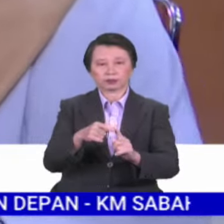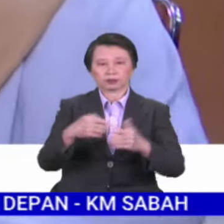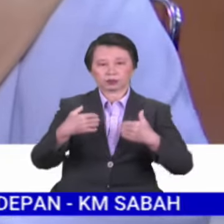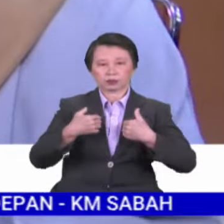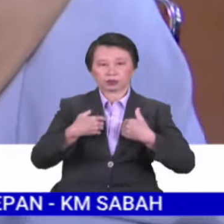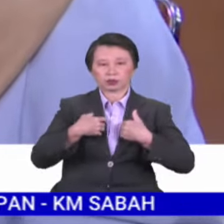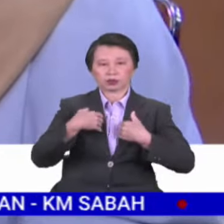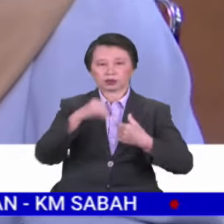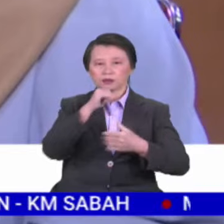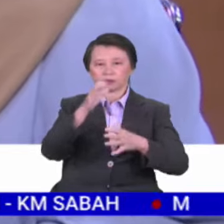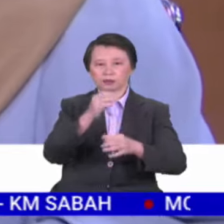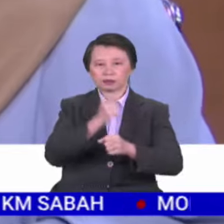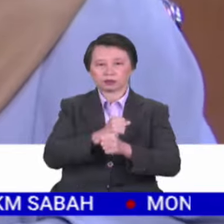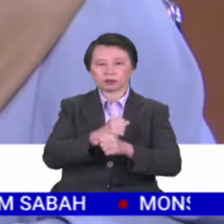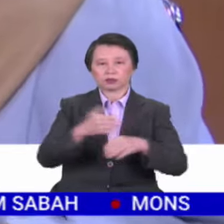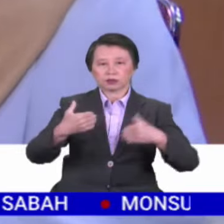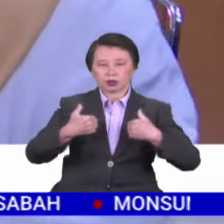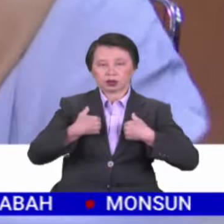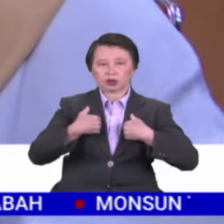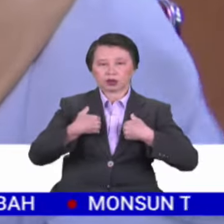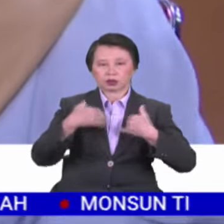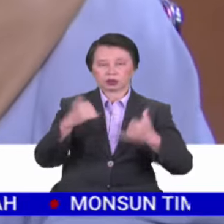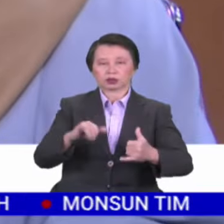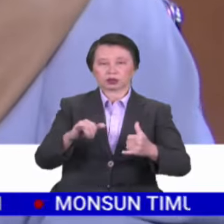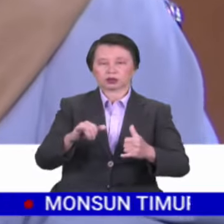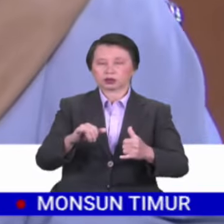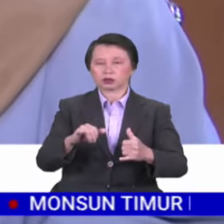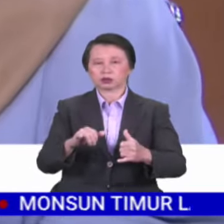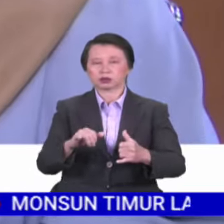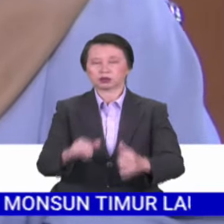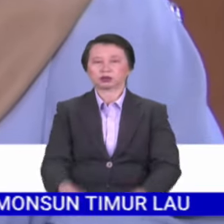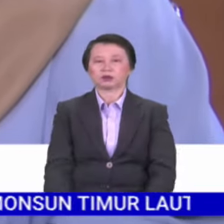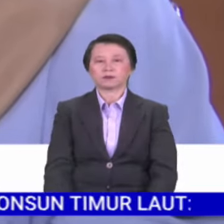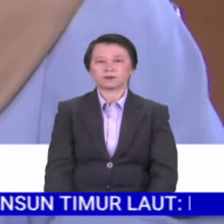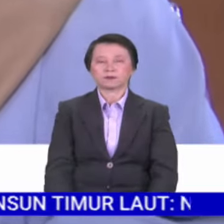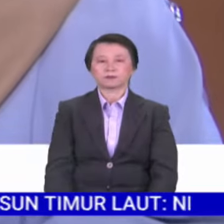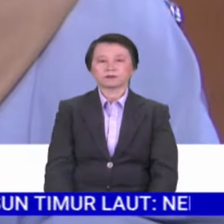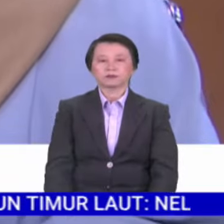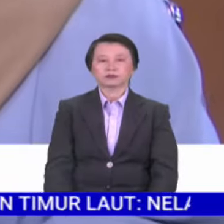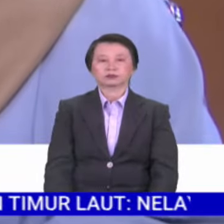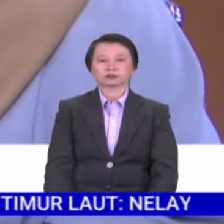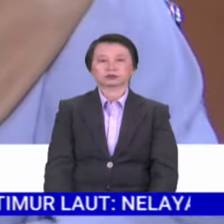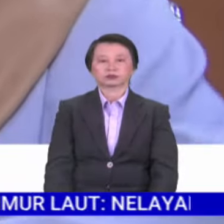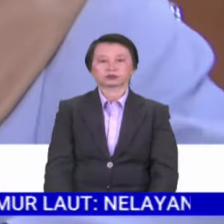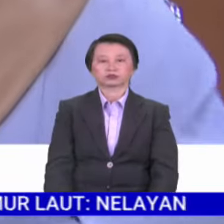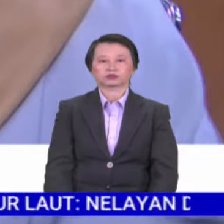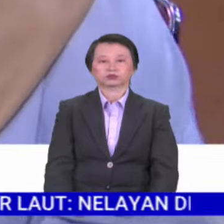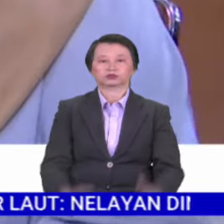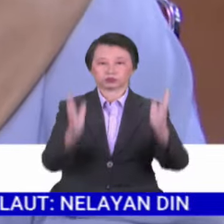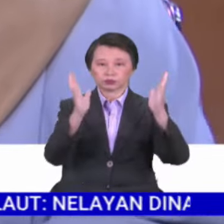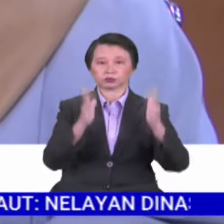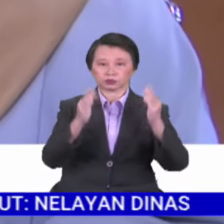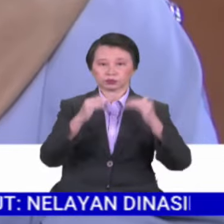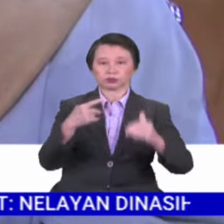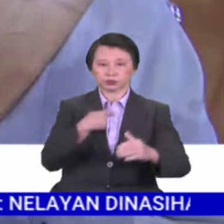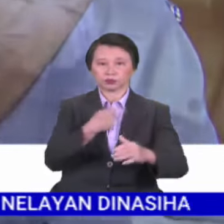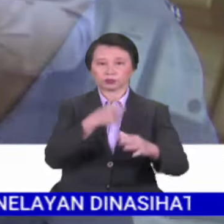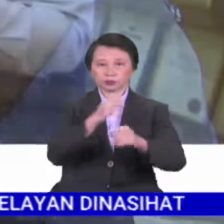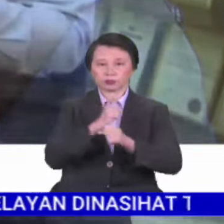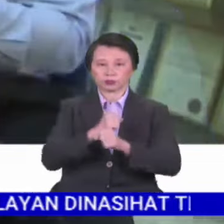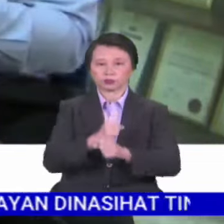pekerjaan ada yang tak dapat, ada yang masih menganggur pun ada. So diharap kami itu dapat.